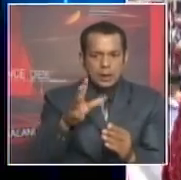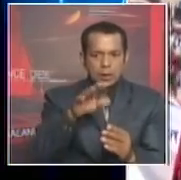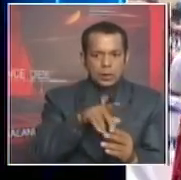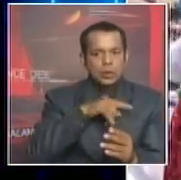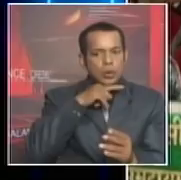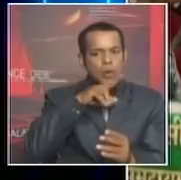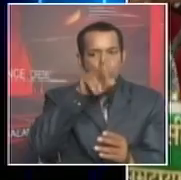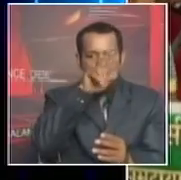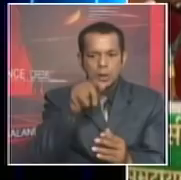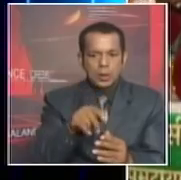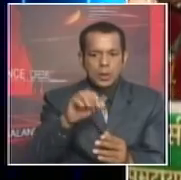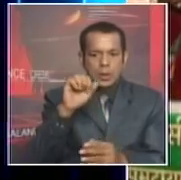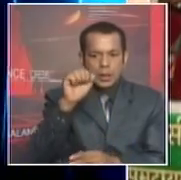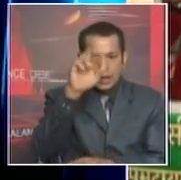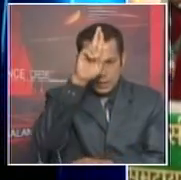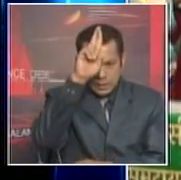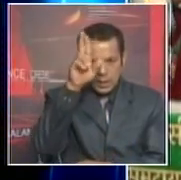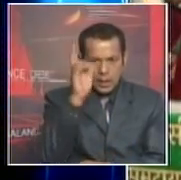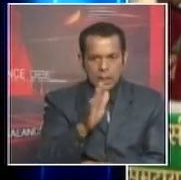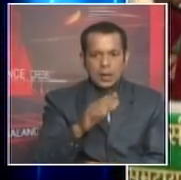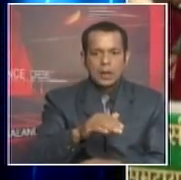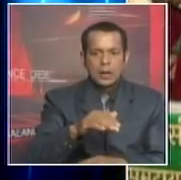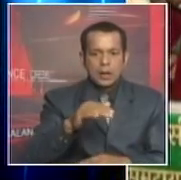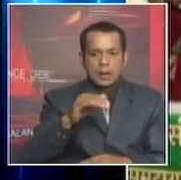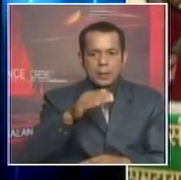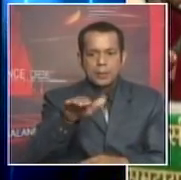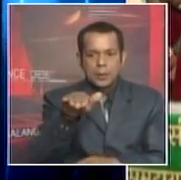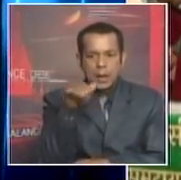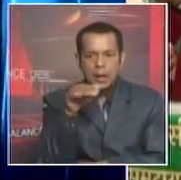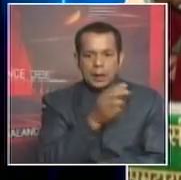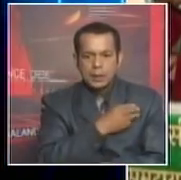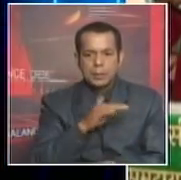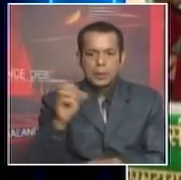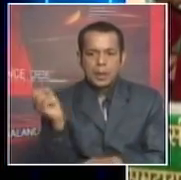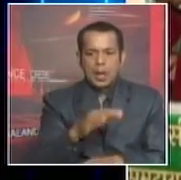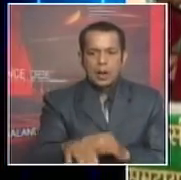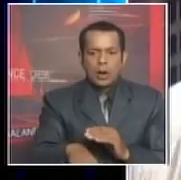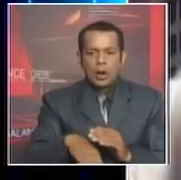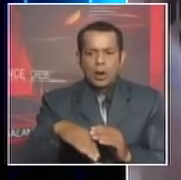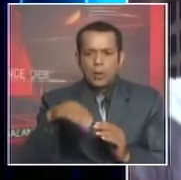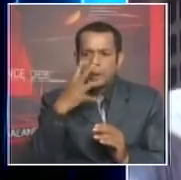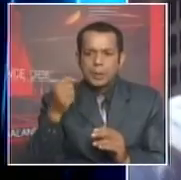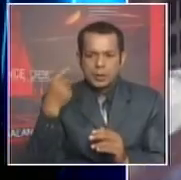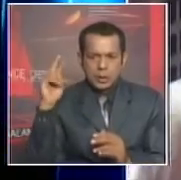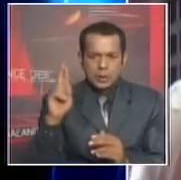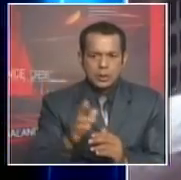सम्बोधन नगरी राज्यले गैर नागरिकको व्यवहार गरेको आदिवासी अगुवाहरूको दावी छ।